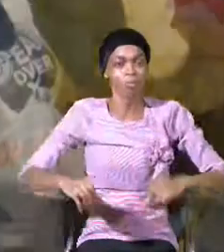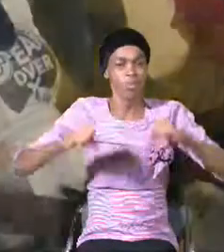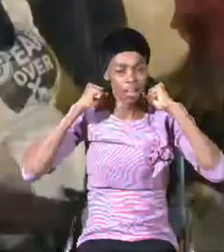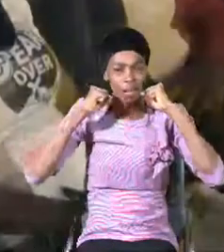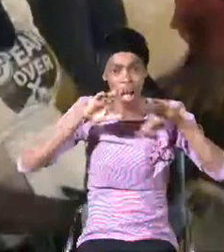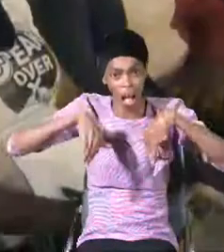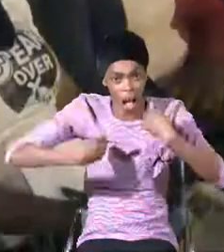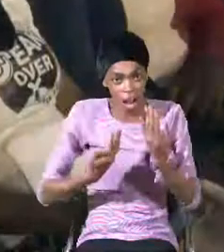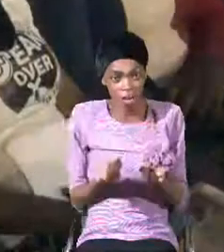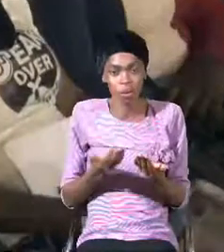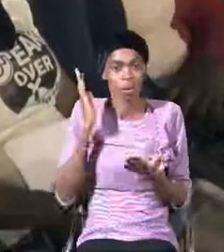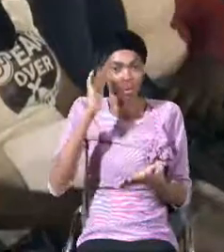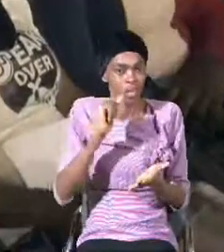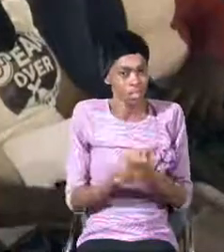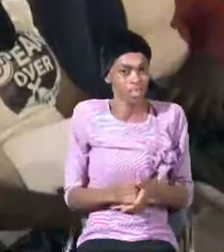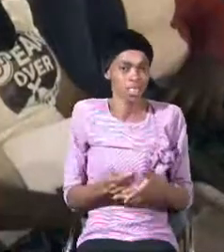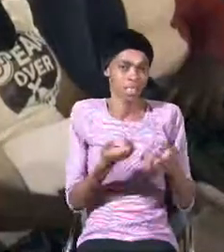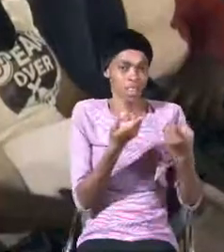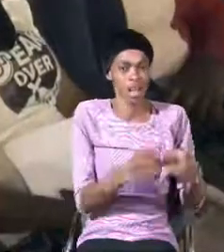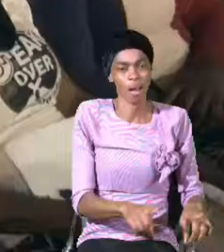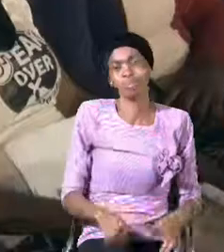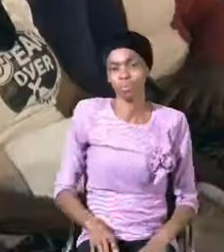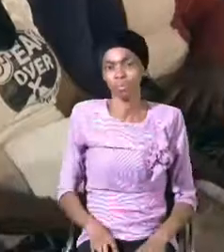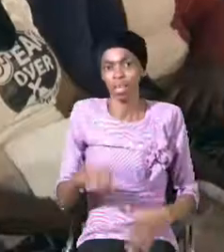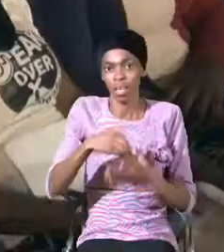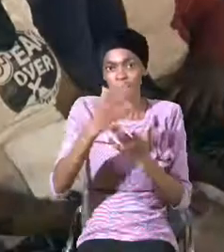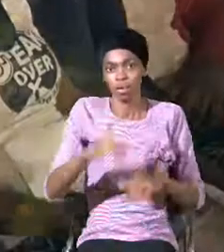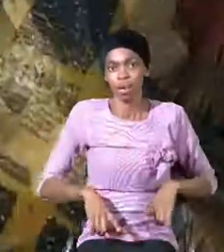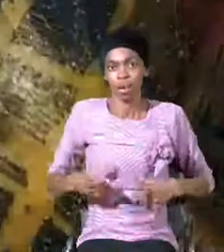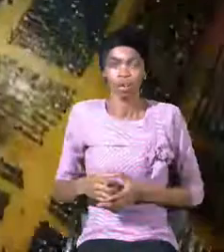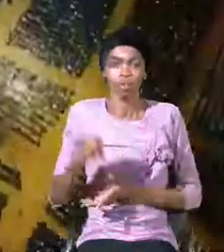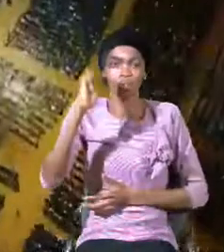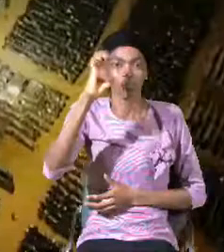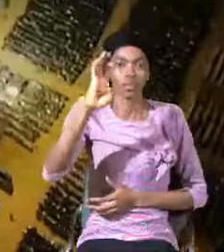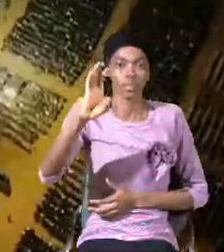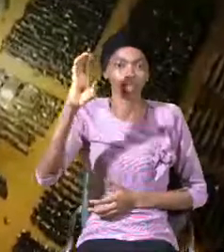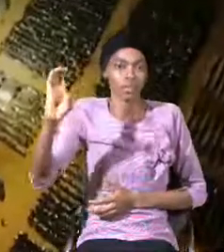Comment cela est possible. Cela peut arriver dans votre vie.